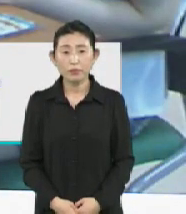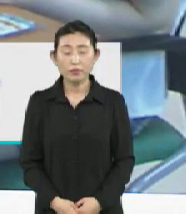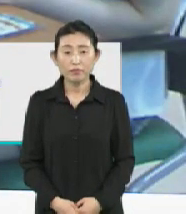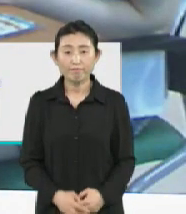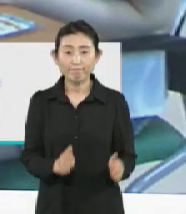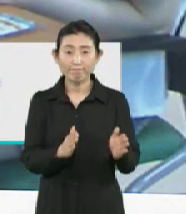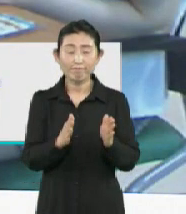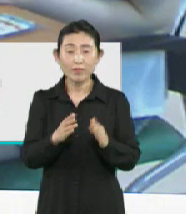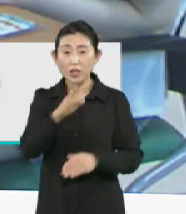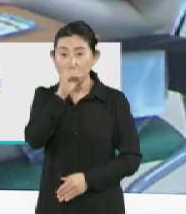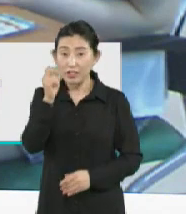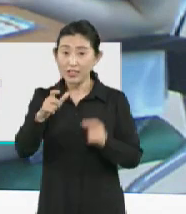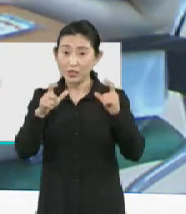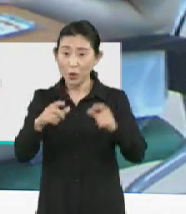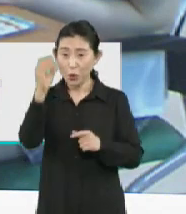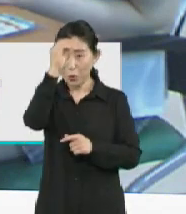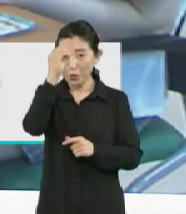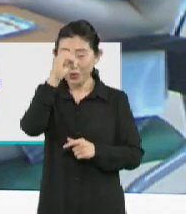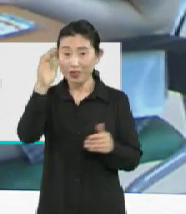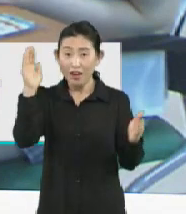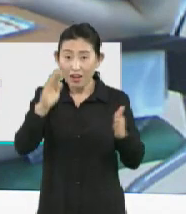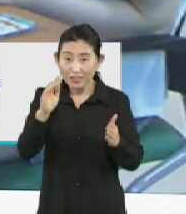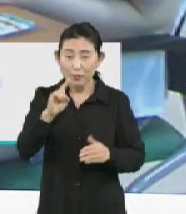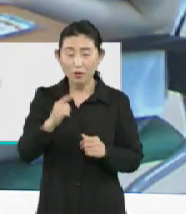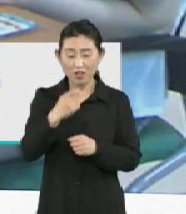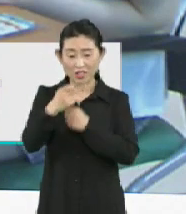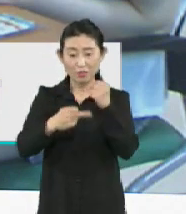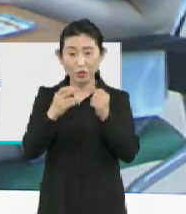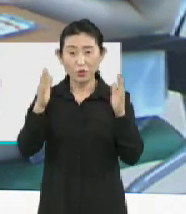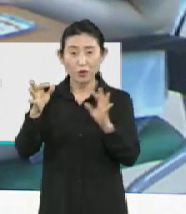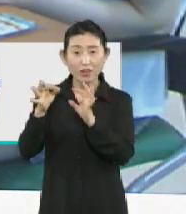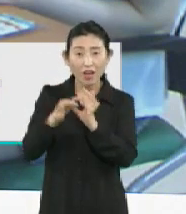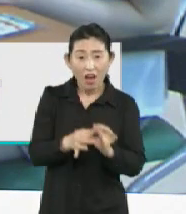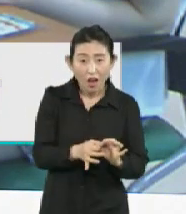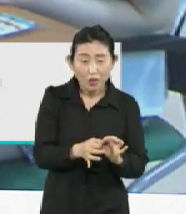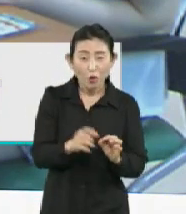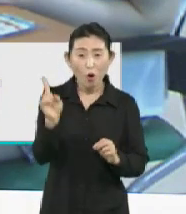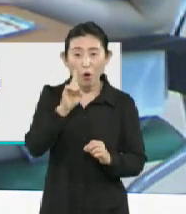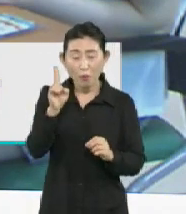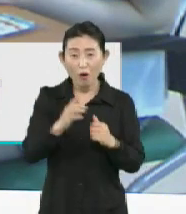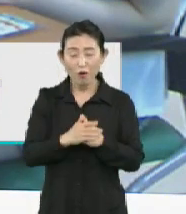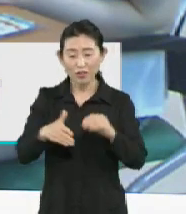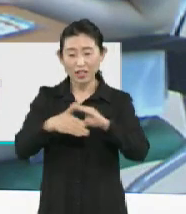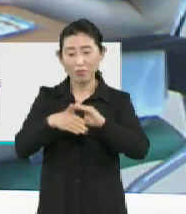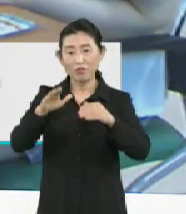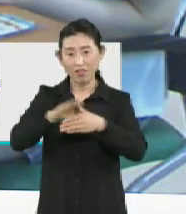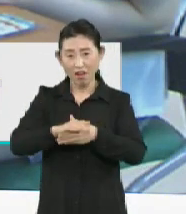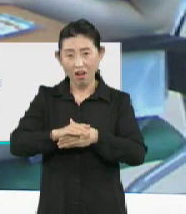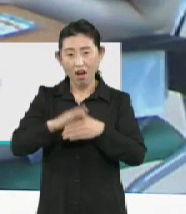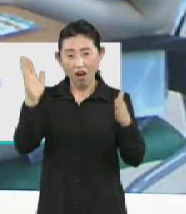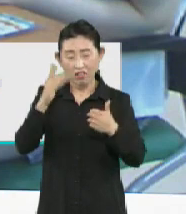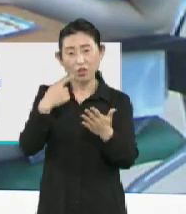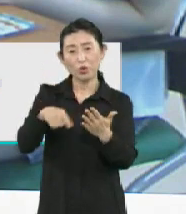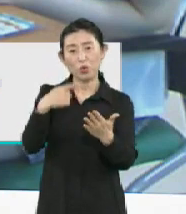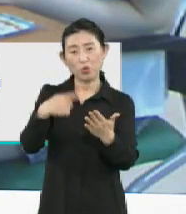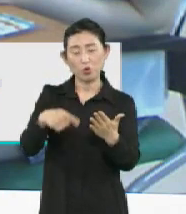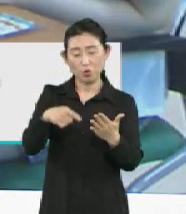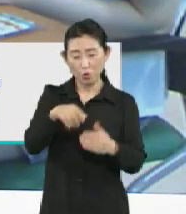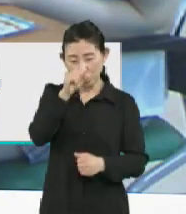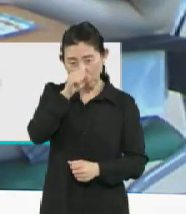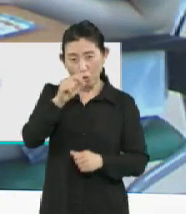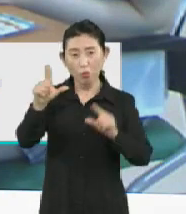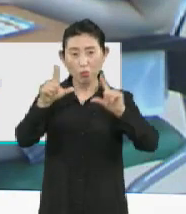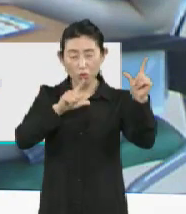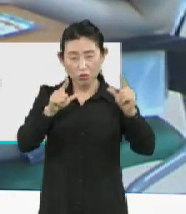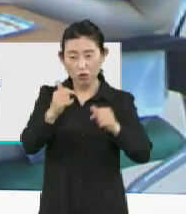다음 소식입니다. 서산의 한 고교생들이 12년 동안 이어온 동아리 활동이 새로운 교육 모델이 돼 충남 전역으로